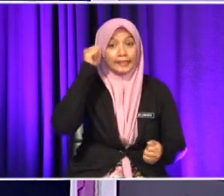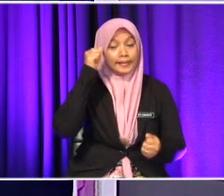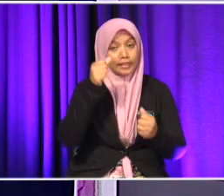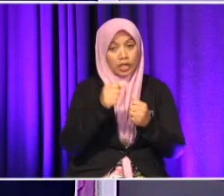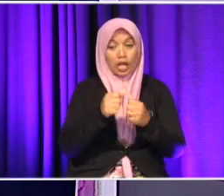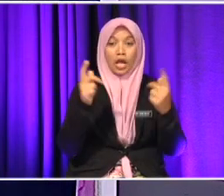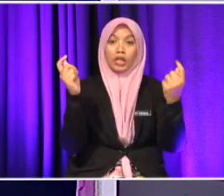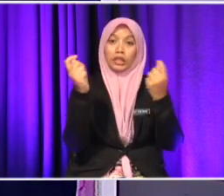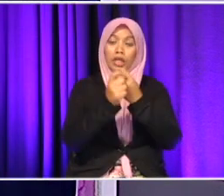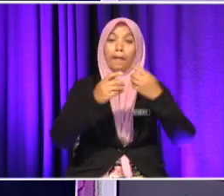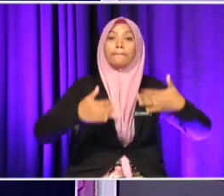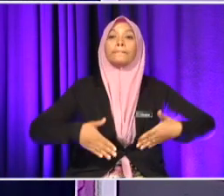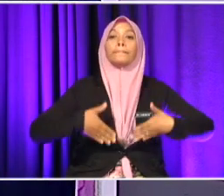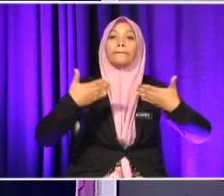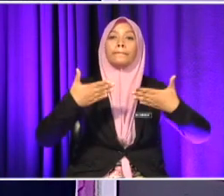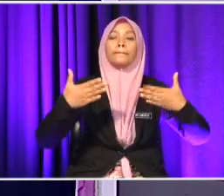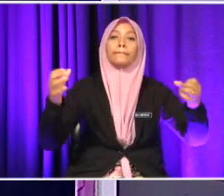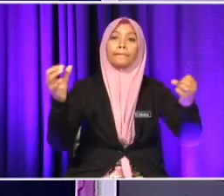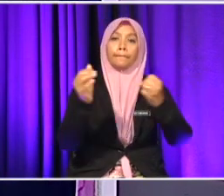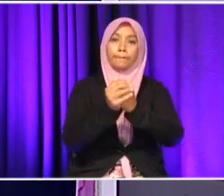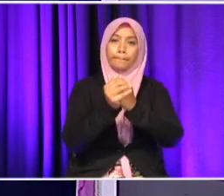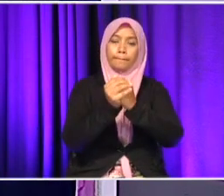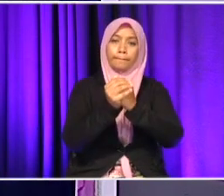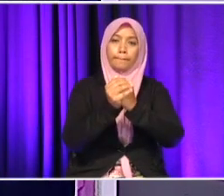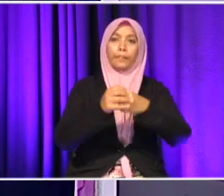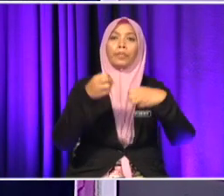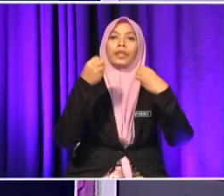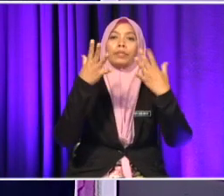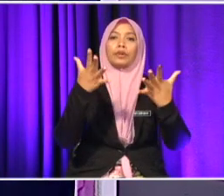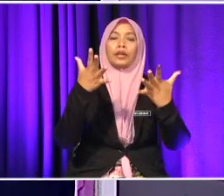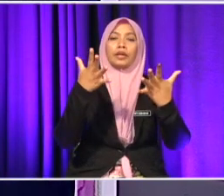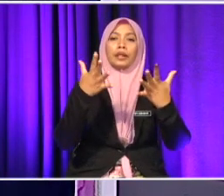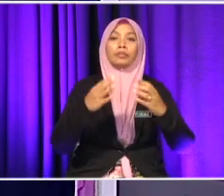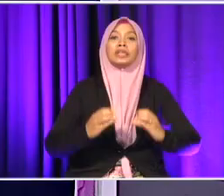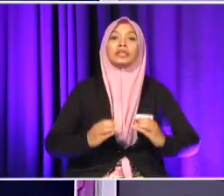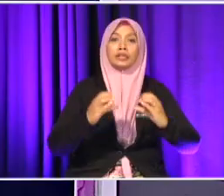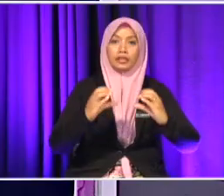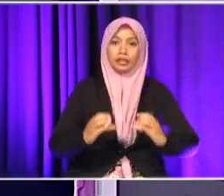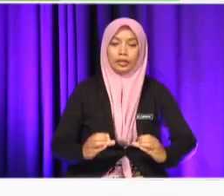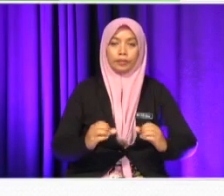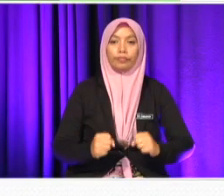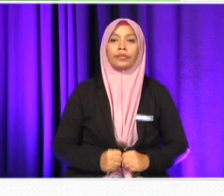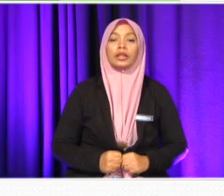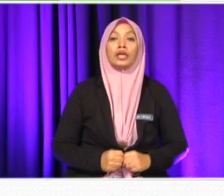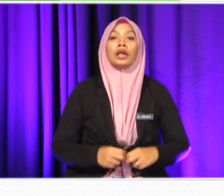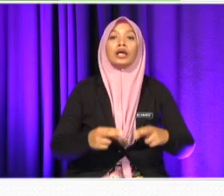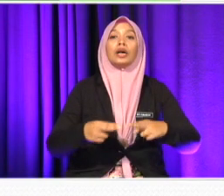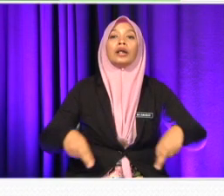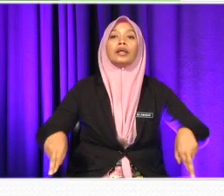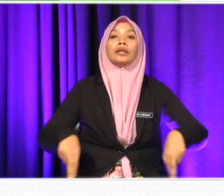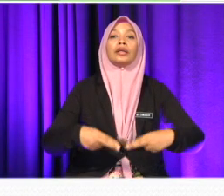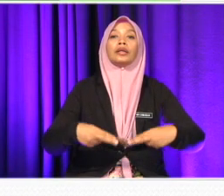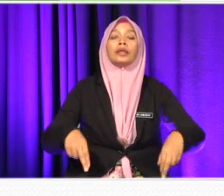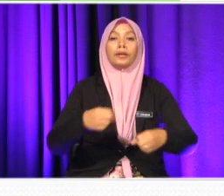tentang bagaimana campuran pemasaran bukan Gabungan beberapa strategi yaitu energi bentuk dari pemasar untuk